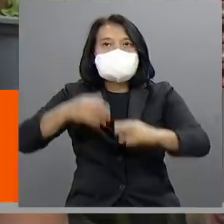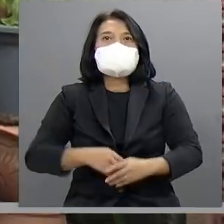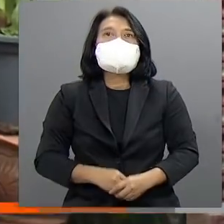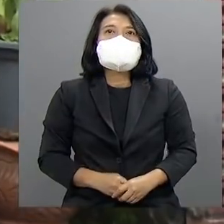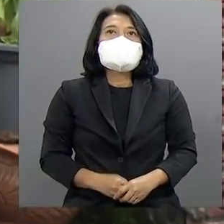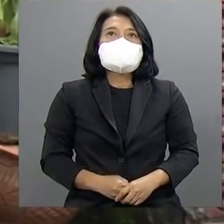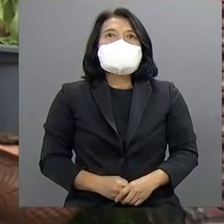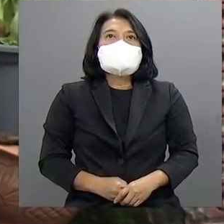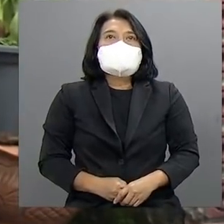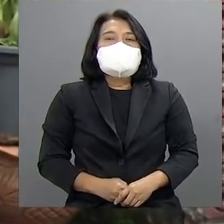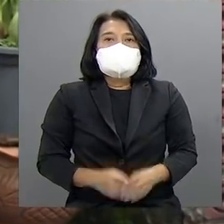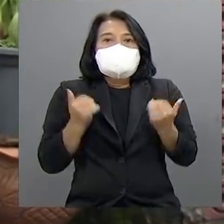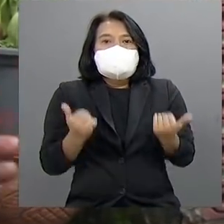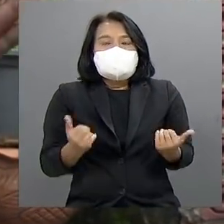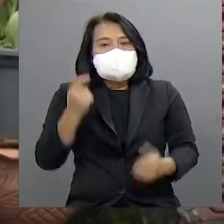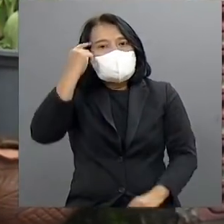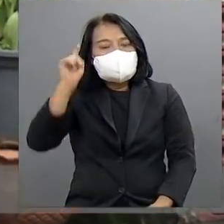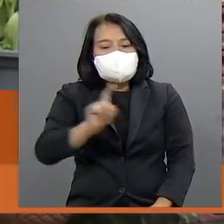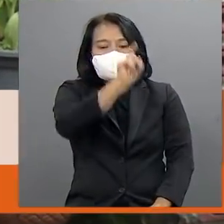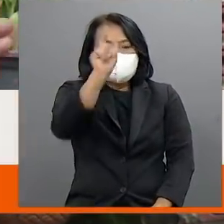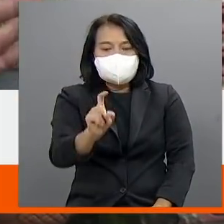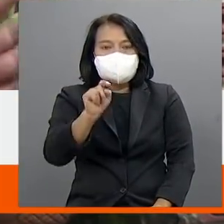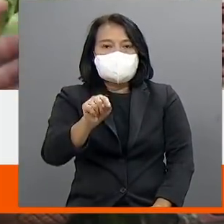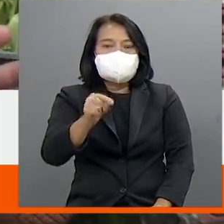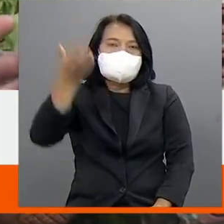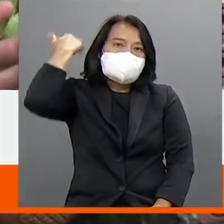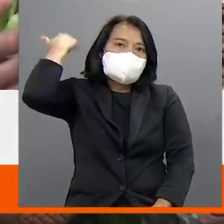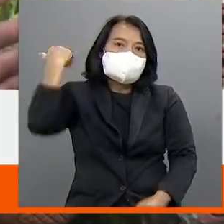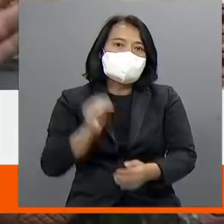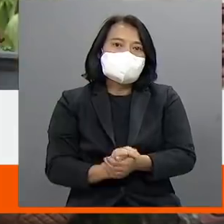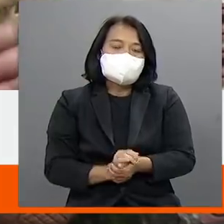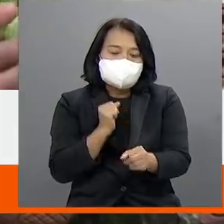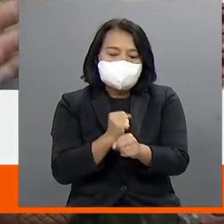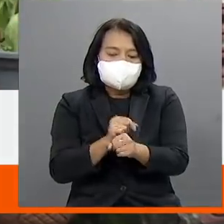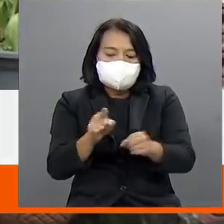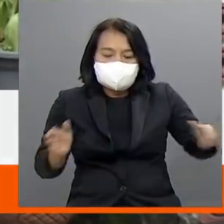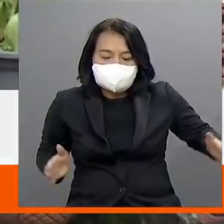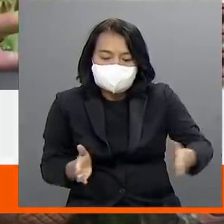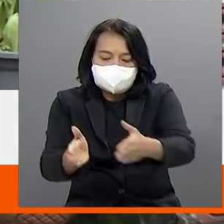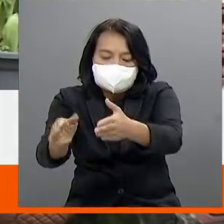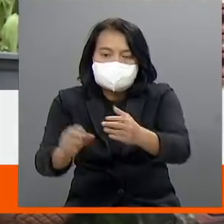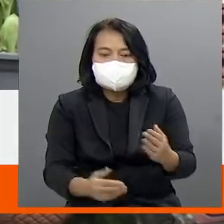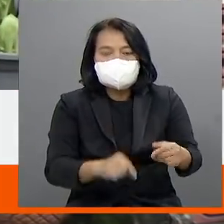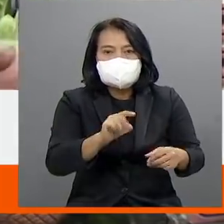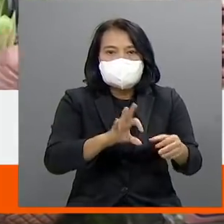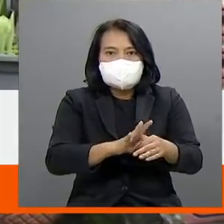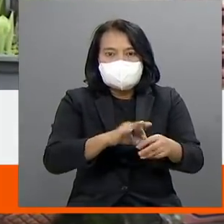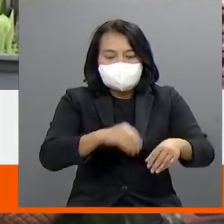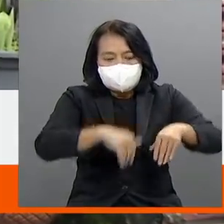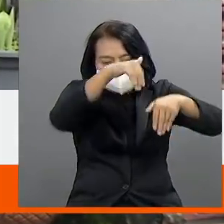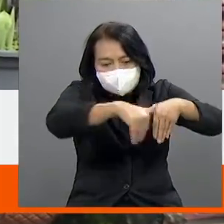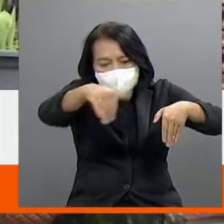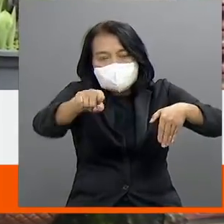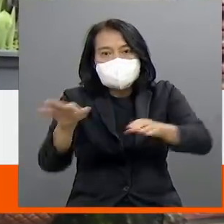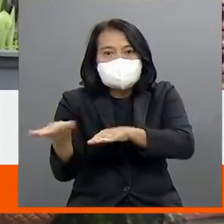ตอนนี้ที่สงสัยคือว่าแต่ก่อนเขาตีเข็มมาพร้อมที่จะทำแล้วทีนี้อยู่ดีๆก็หยุดทำดึงเข็มออกเ